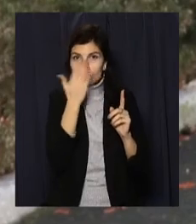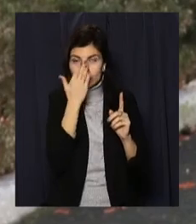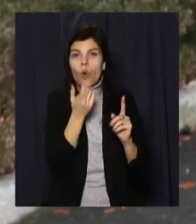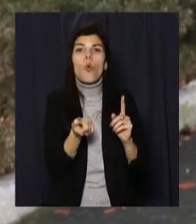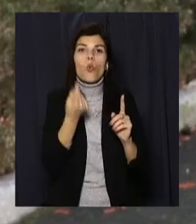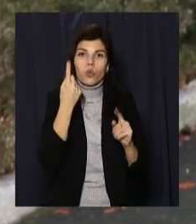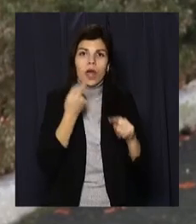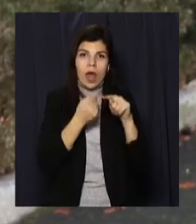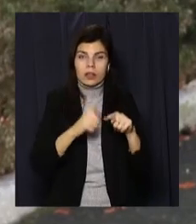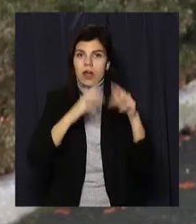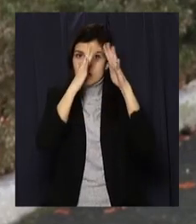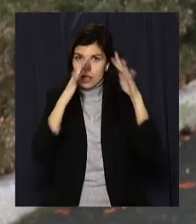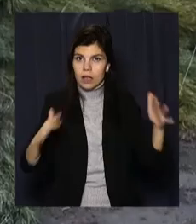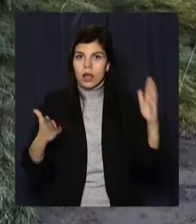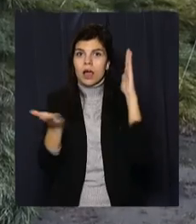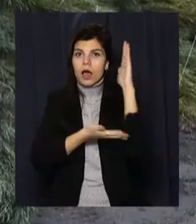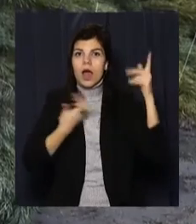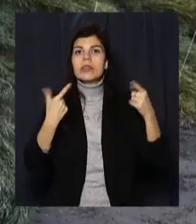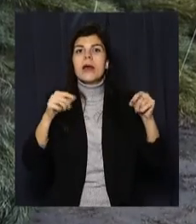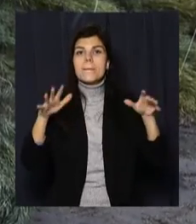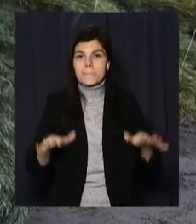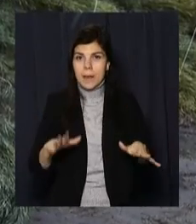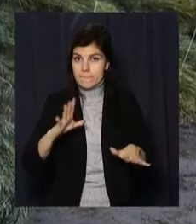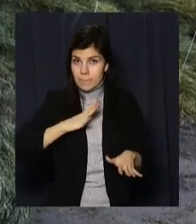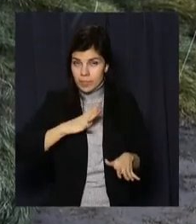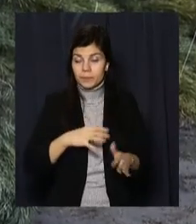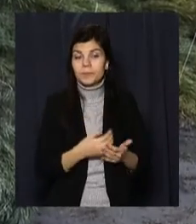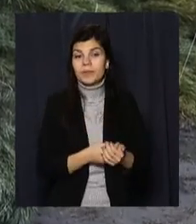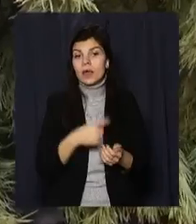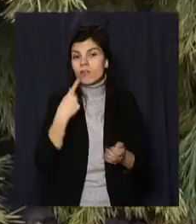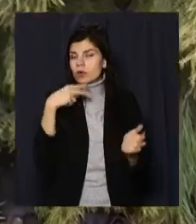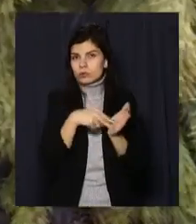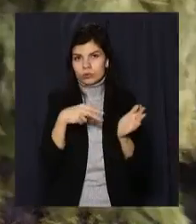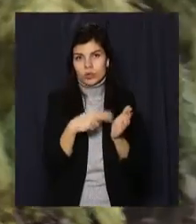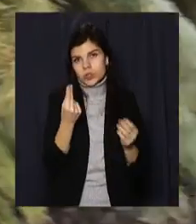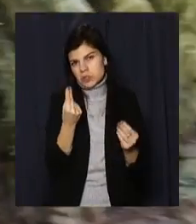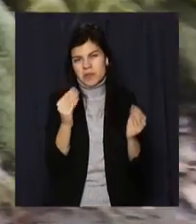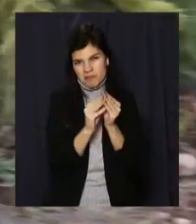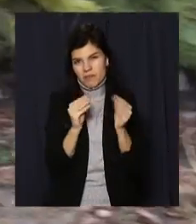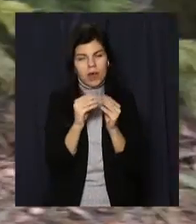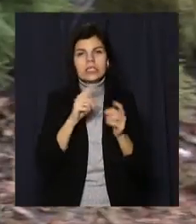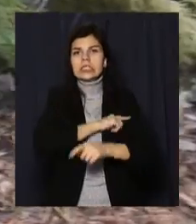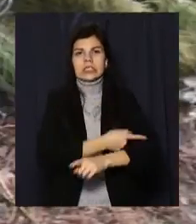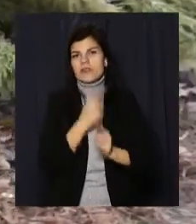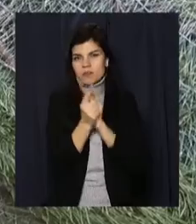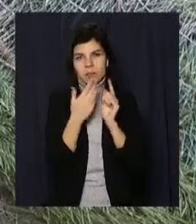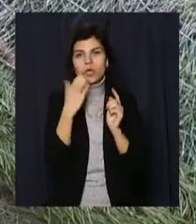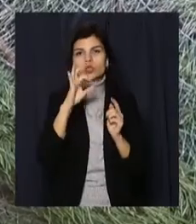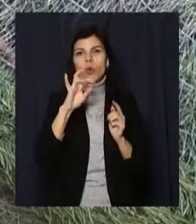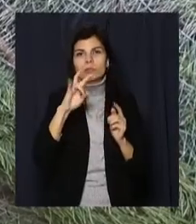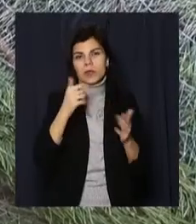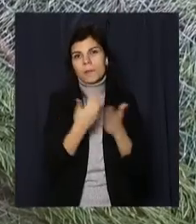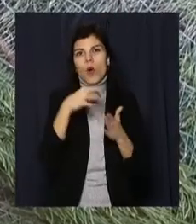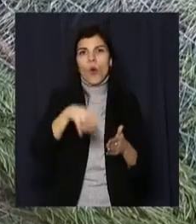звідки ялинка зрубана. Ціна на хвойні красуні, кажуть продавці, суттєво не змінилася. Цьогоріч сосну можна придбати